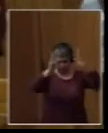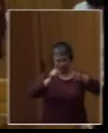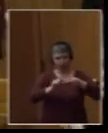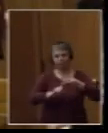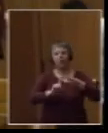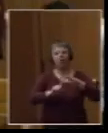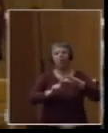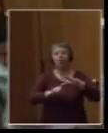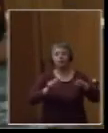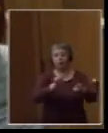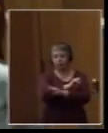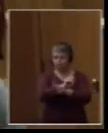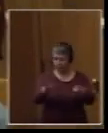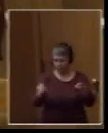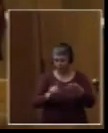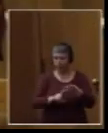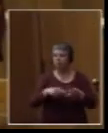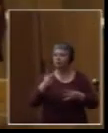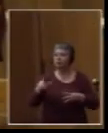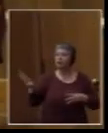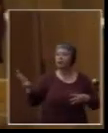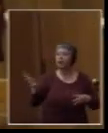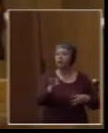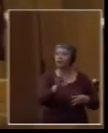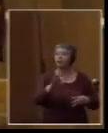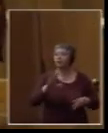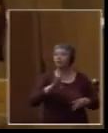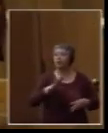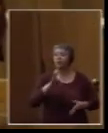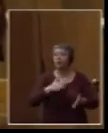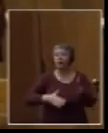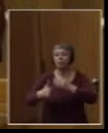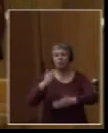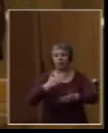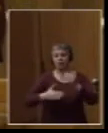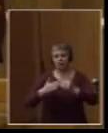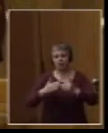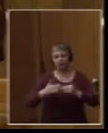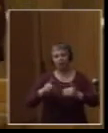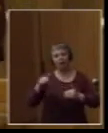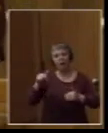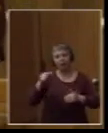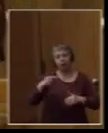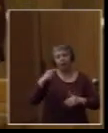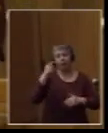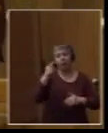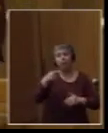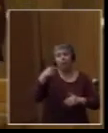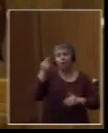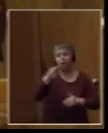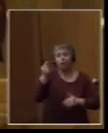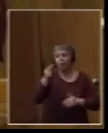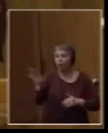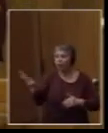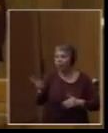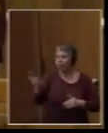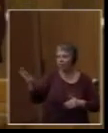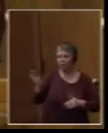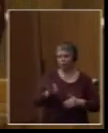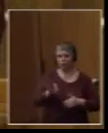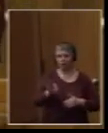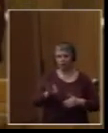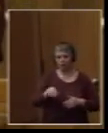πληροφορίας. Προσλήψεις που αφορούν άτομα με αναπηρία στο προσωπικό της περιφέρειας και